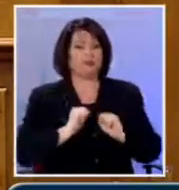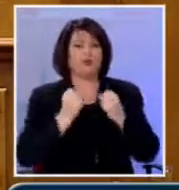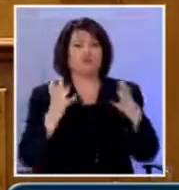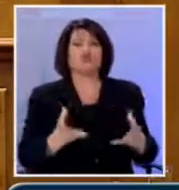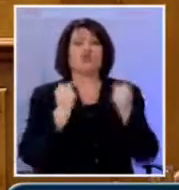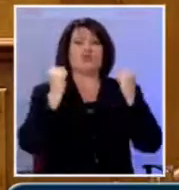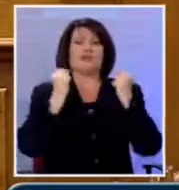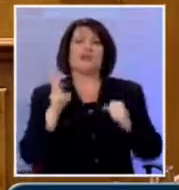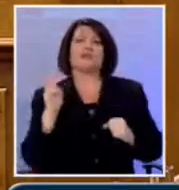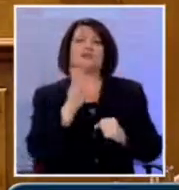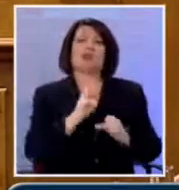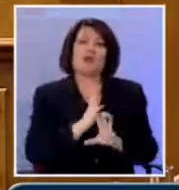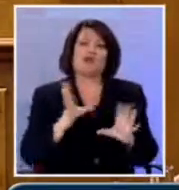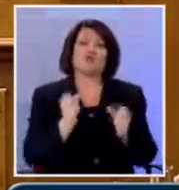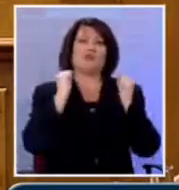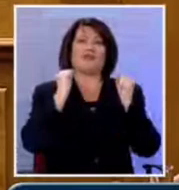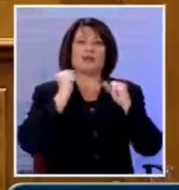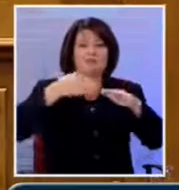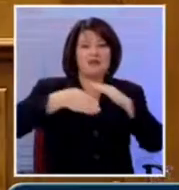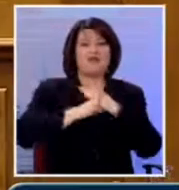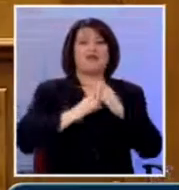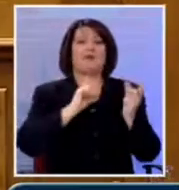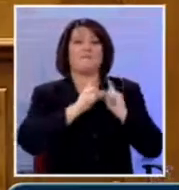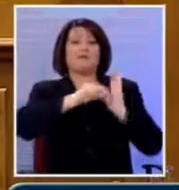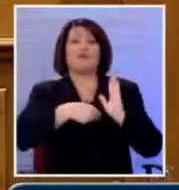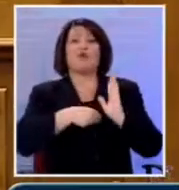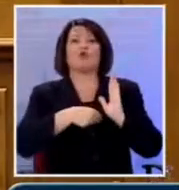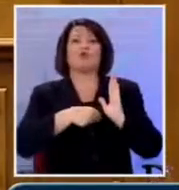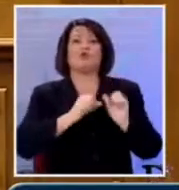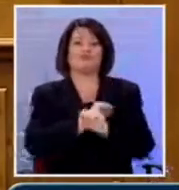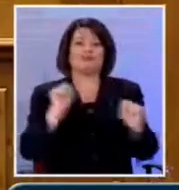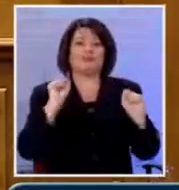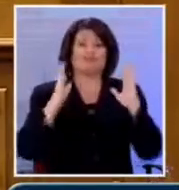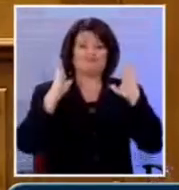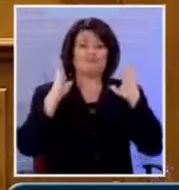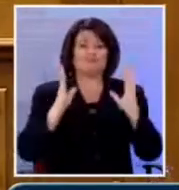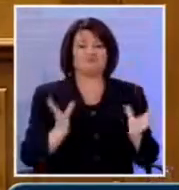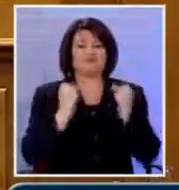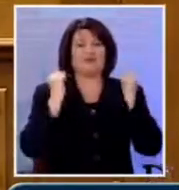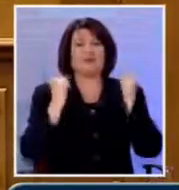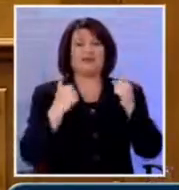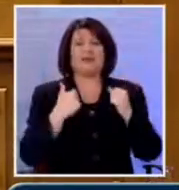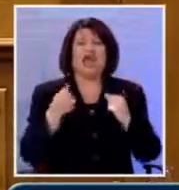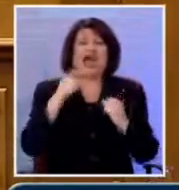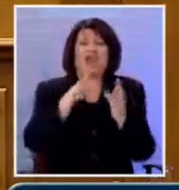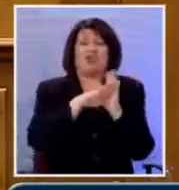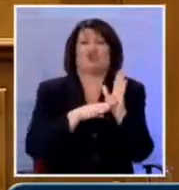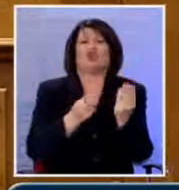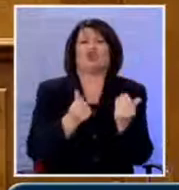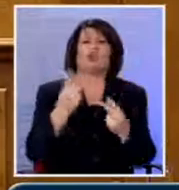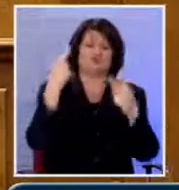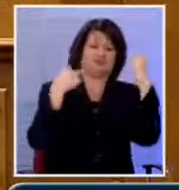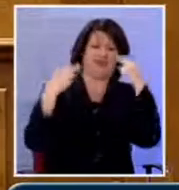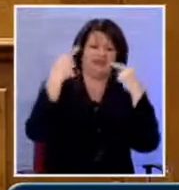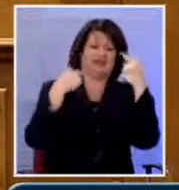και από την Τρόικα. Πιάνουν τα λένε. Με τη διαφορά θα είναι ένα κάποιο άλλο σύστημα επιτήρησης που είναι ήδη